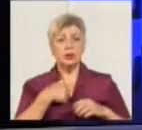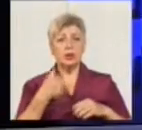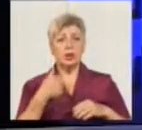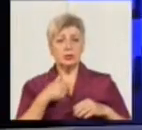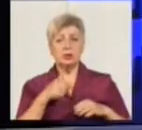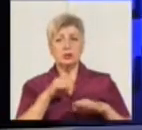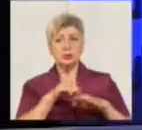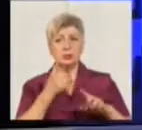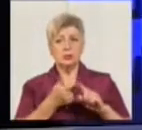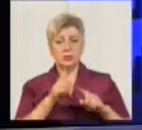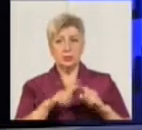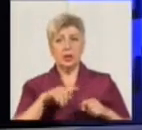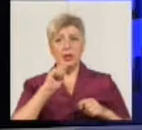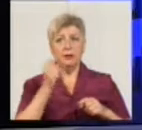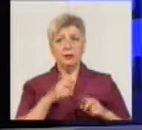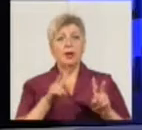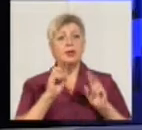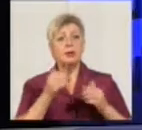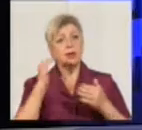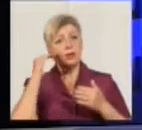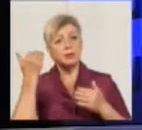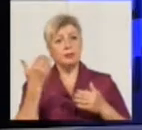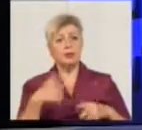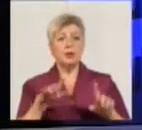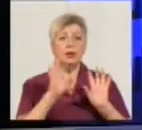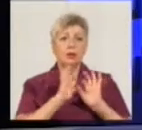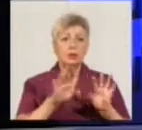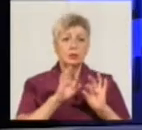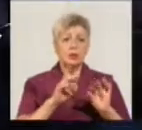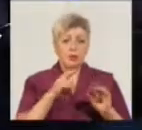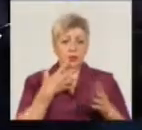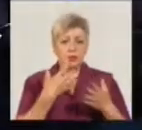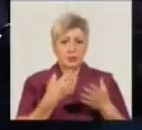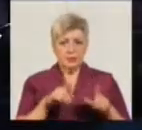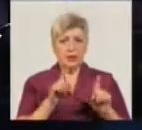Вам відомо? Тобто, що, як він аргументував ось такий свій вчинок?